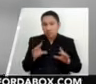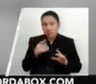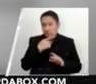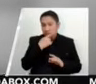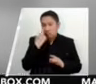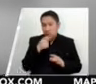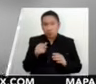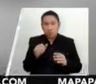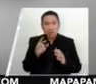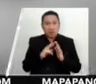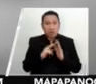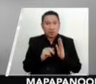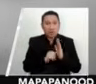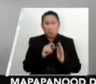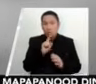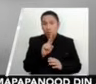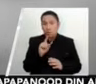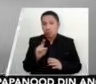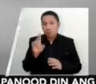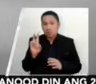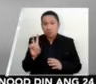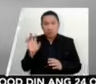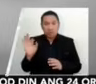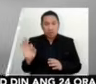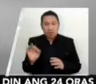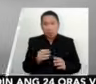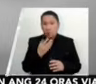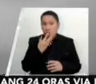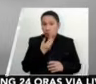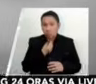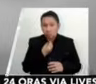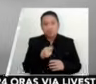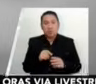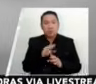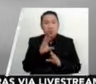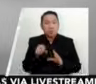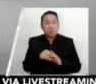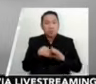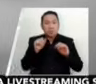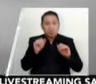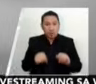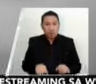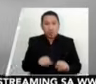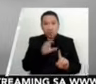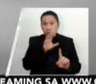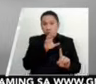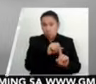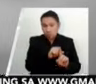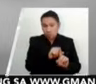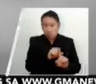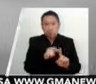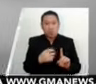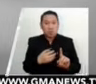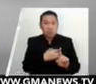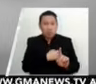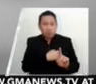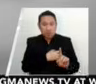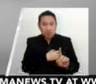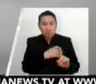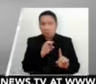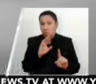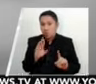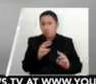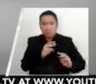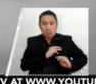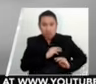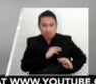Republic Act 11479. Ang sinumang masasaklaw nito pwedeng hulihin ng law enforcement agent o military personnel